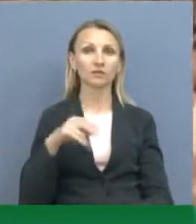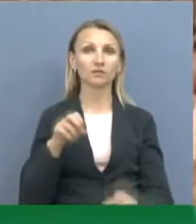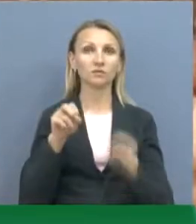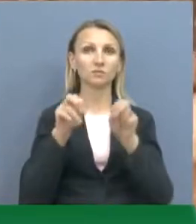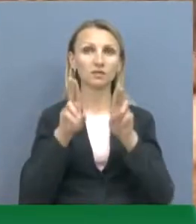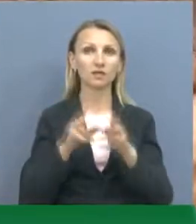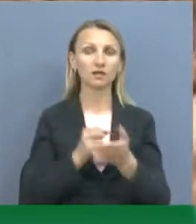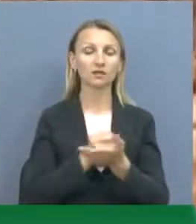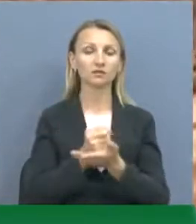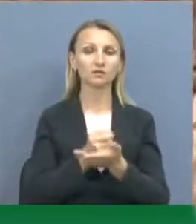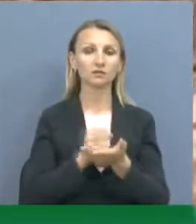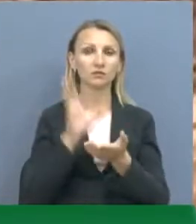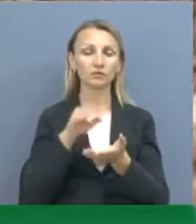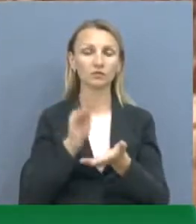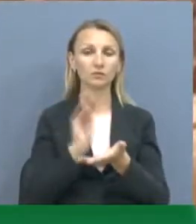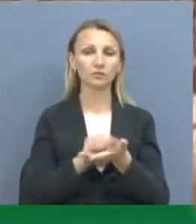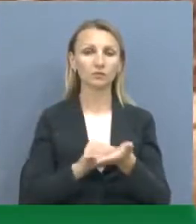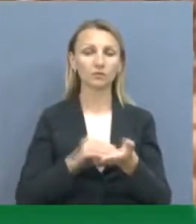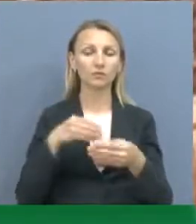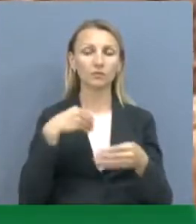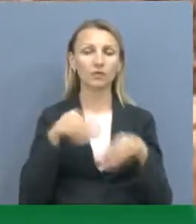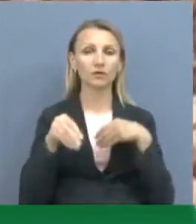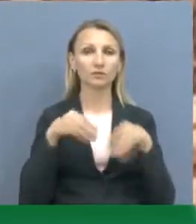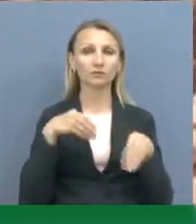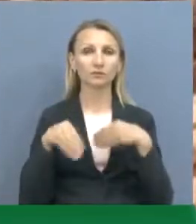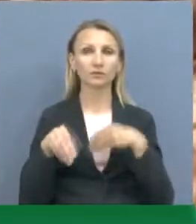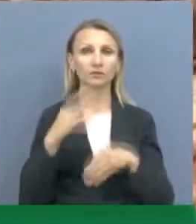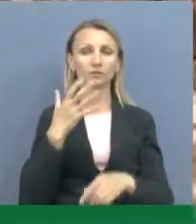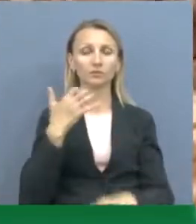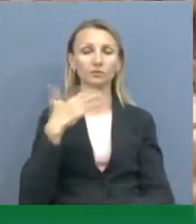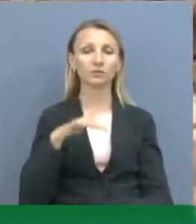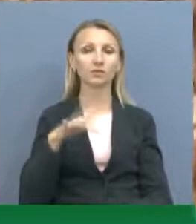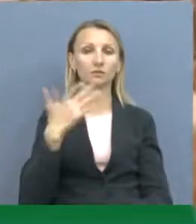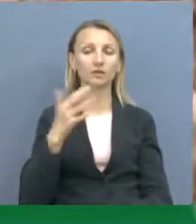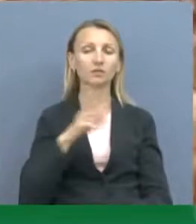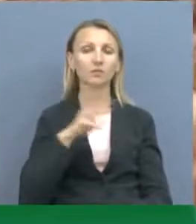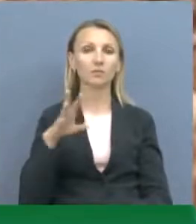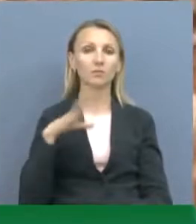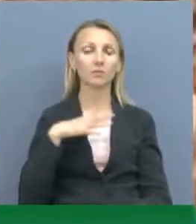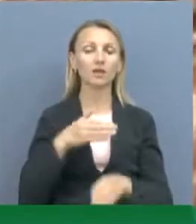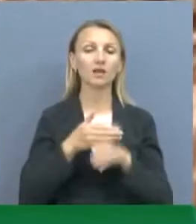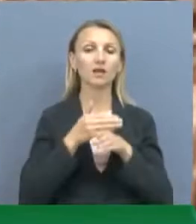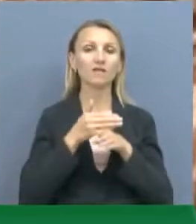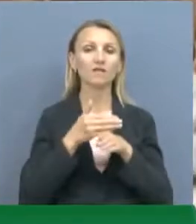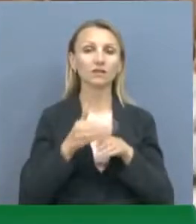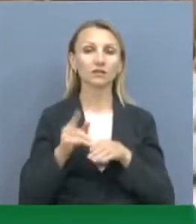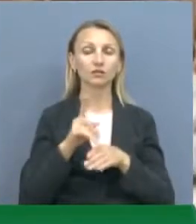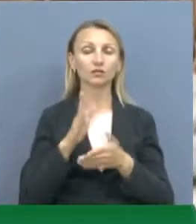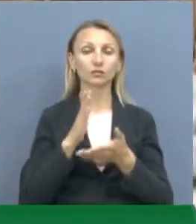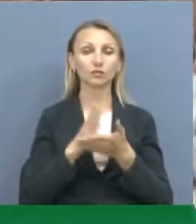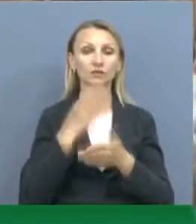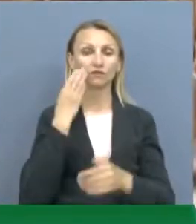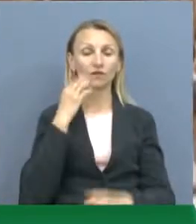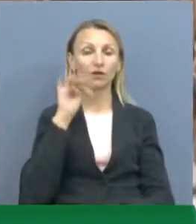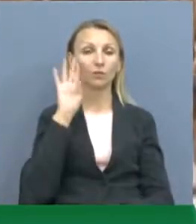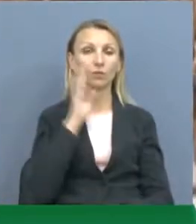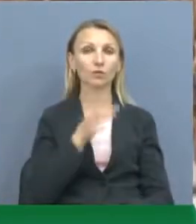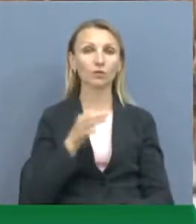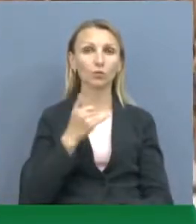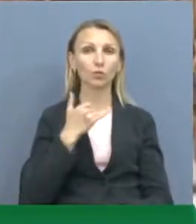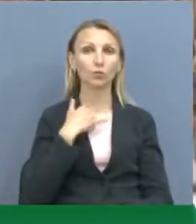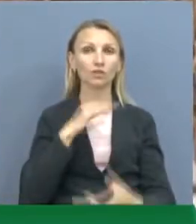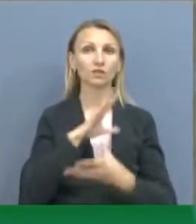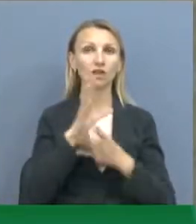необходимые препараты. Из местных бюджетов 555 миллионов тенге было выделено. Что касается Акмолинской области, то у нас